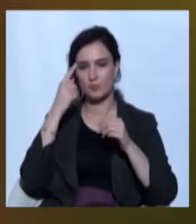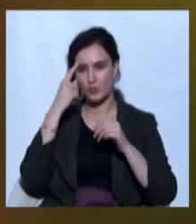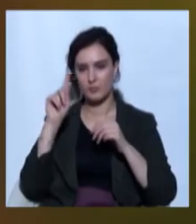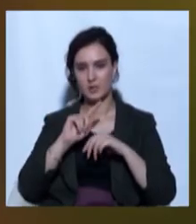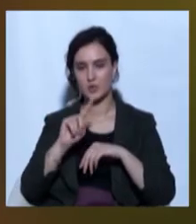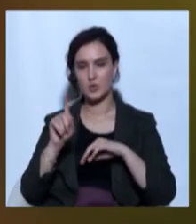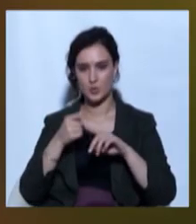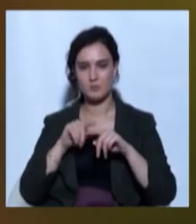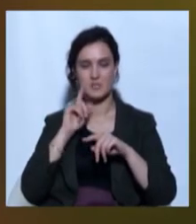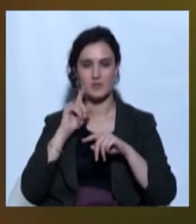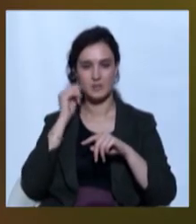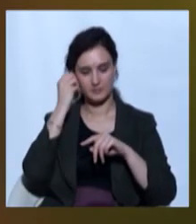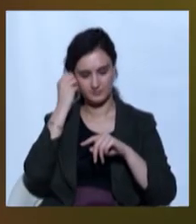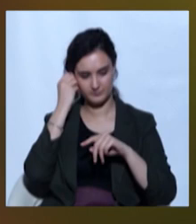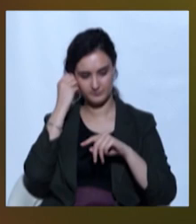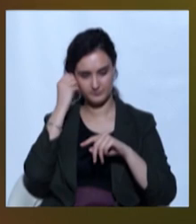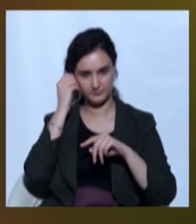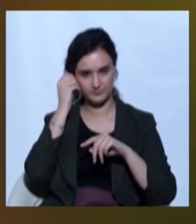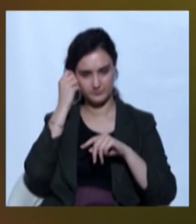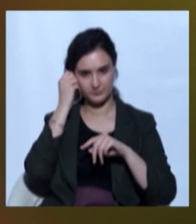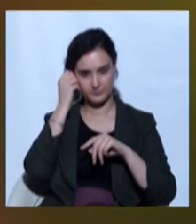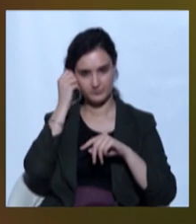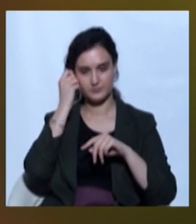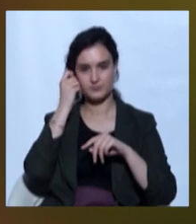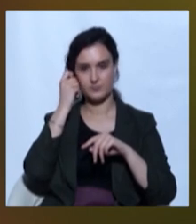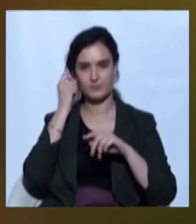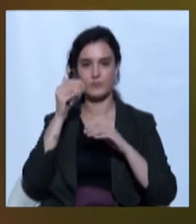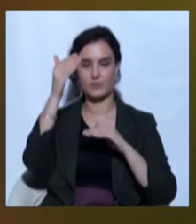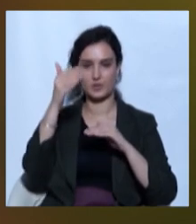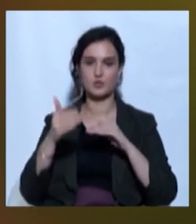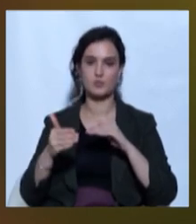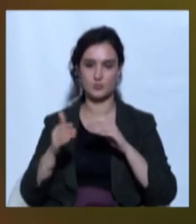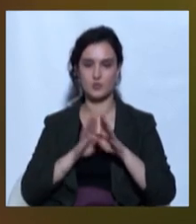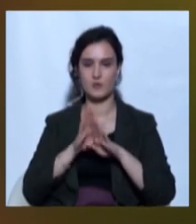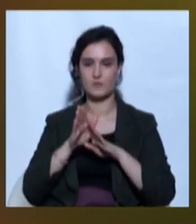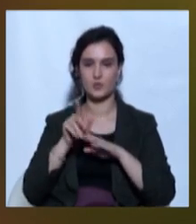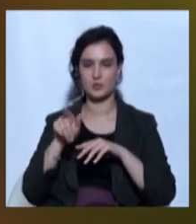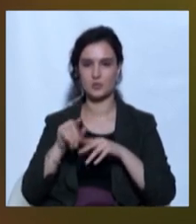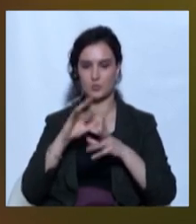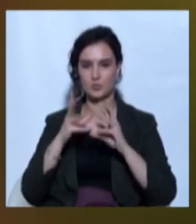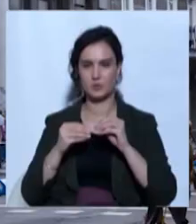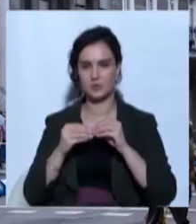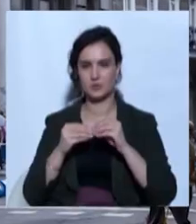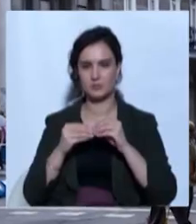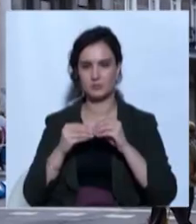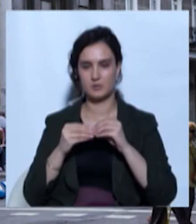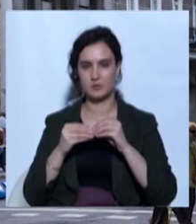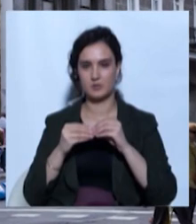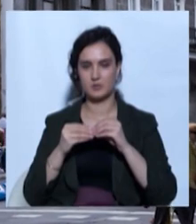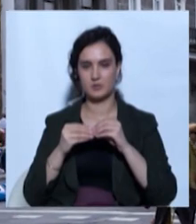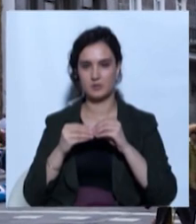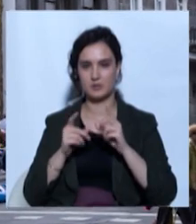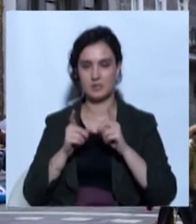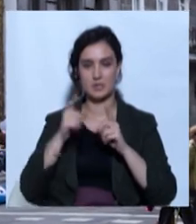რომ აი მწვანე საფარით შეევსოთ ეს ყრუ სრულიად გაუმართლებელი